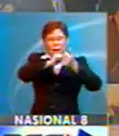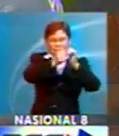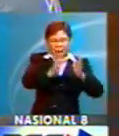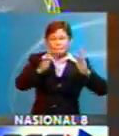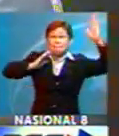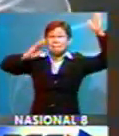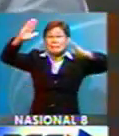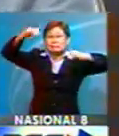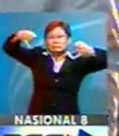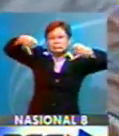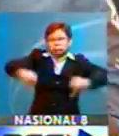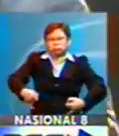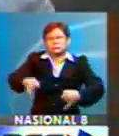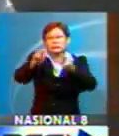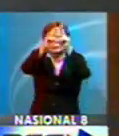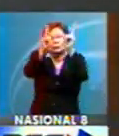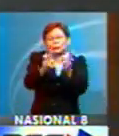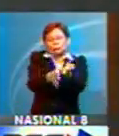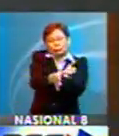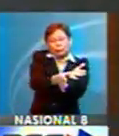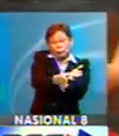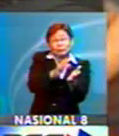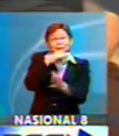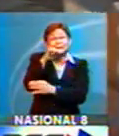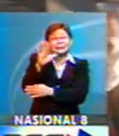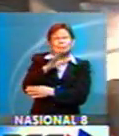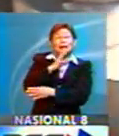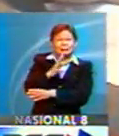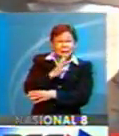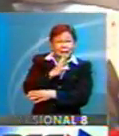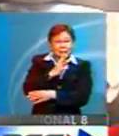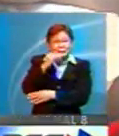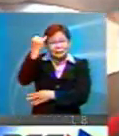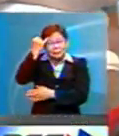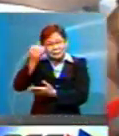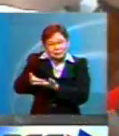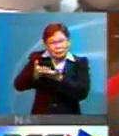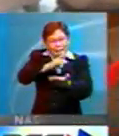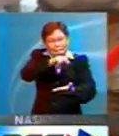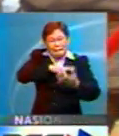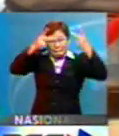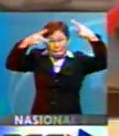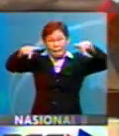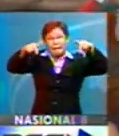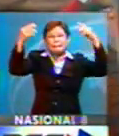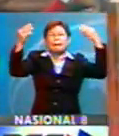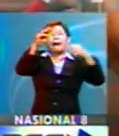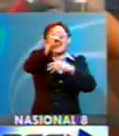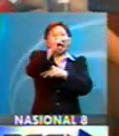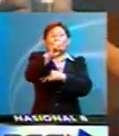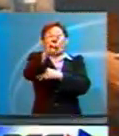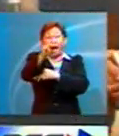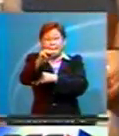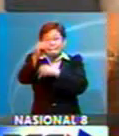Malaysia yang gagal dalam ujian doping. Malah beliau menyifatkan pandangan pribadi Presiden Majlis Olimpik